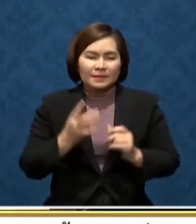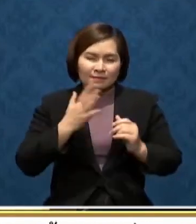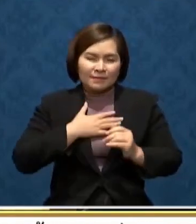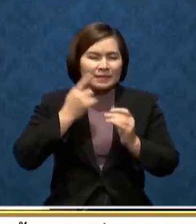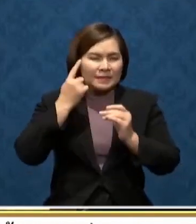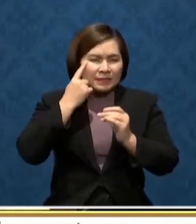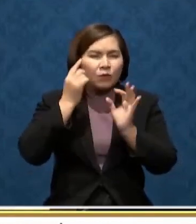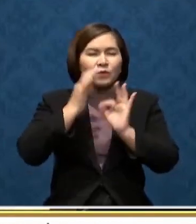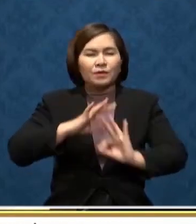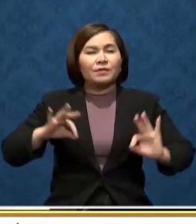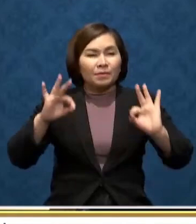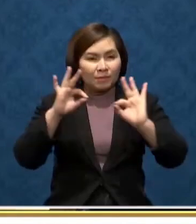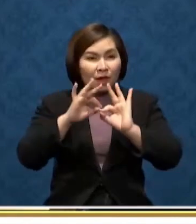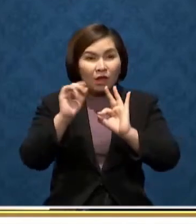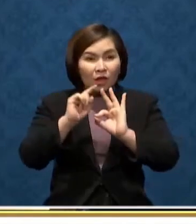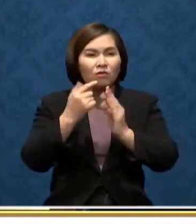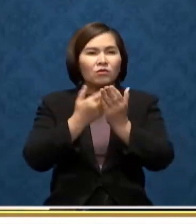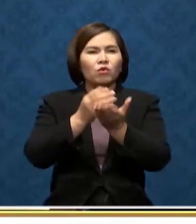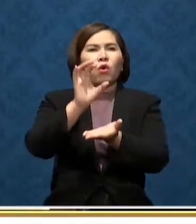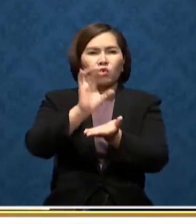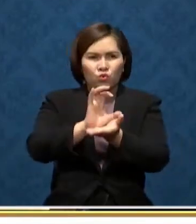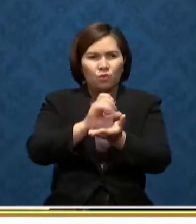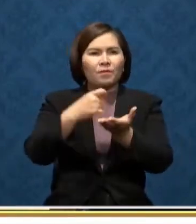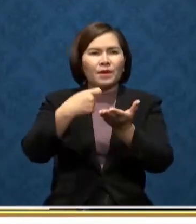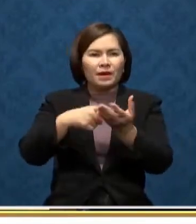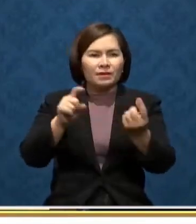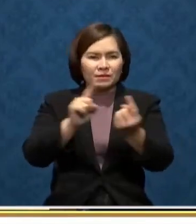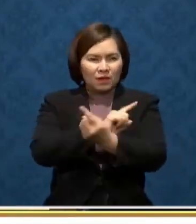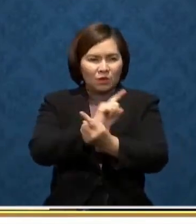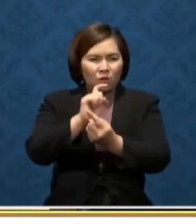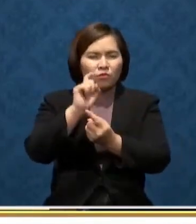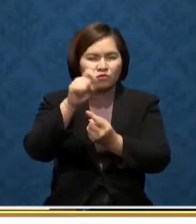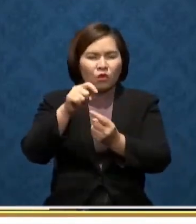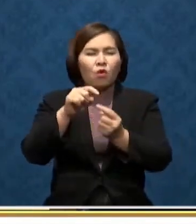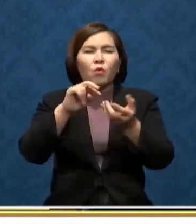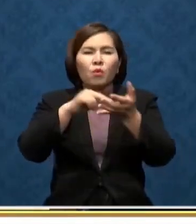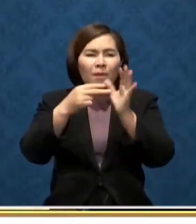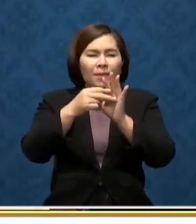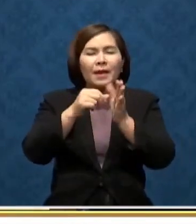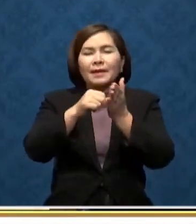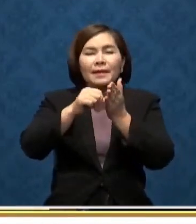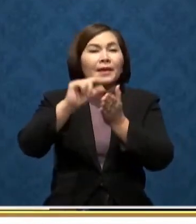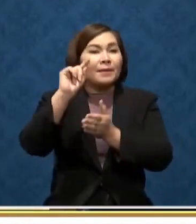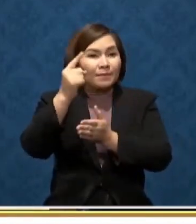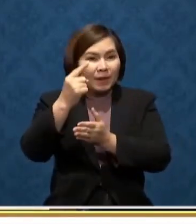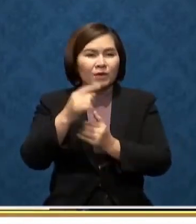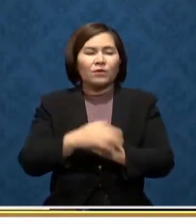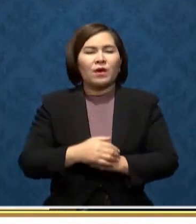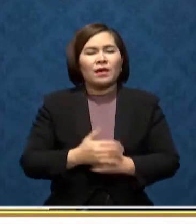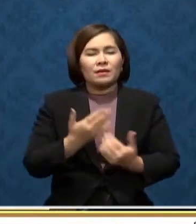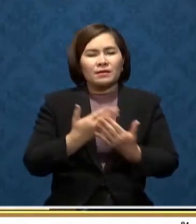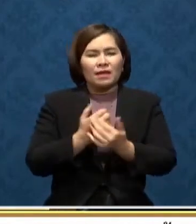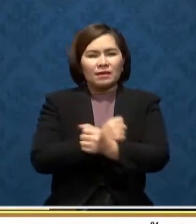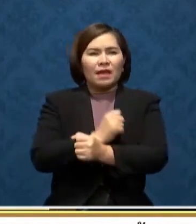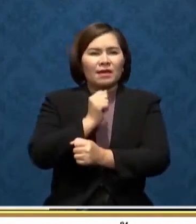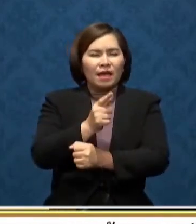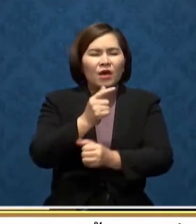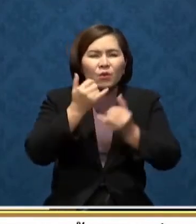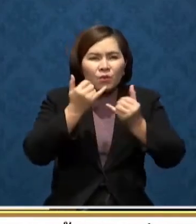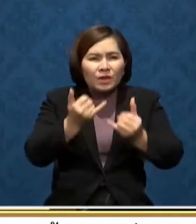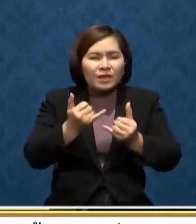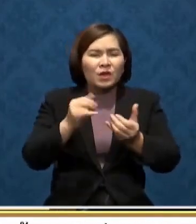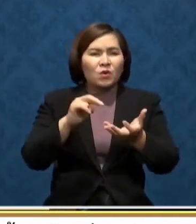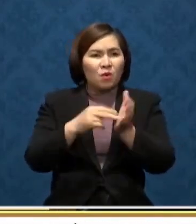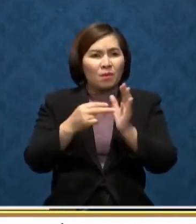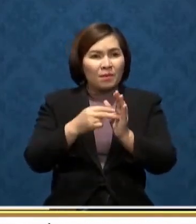จำเป็นที่กองทุนจำเป็นต้องปรับแก้ไขนิยามความหมายของการจ้างงานในปัจจุบันซึ่งมี